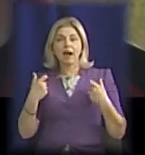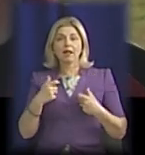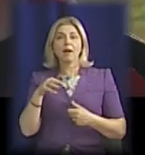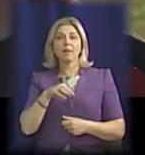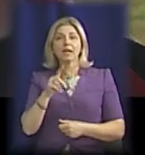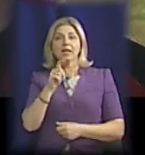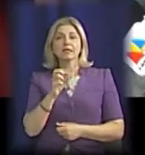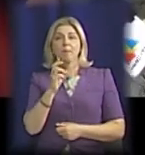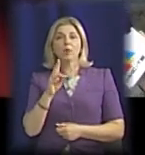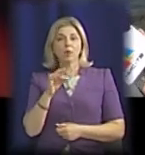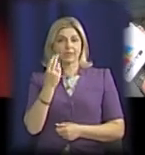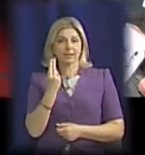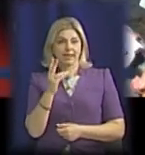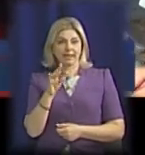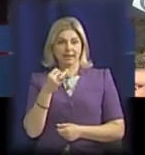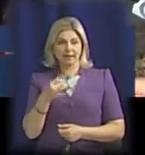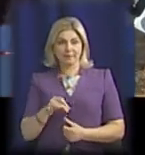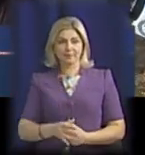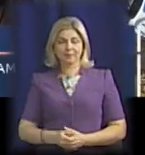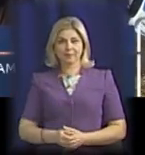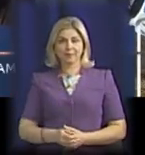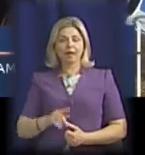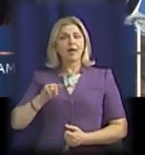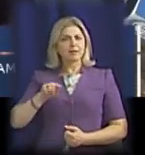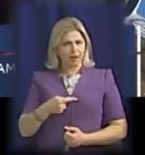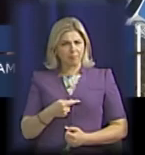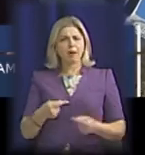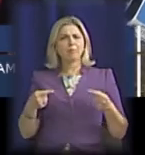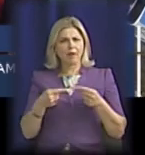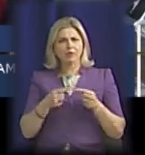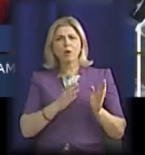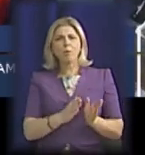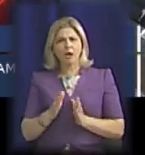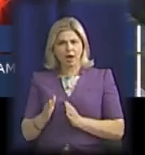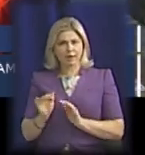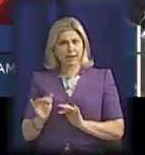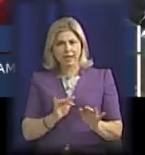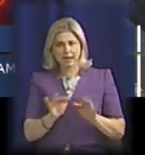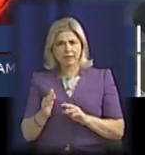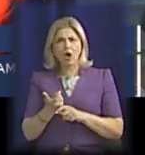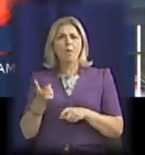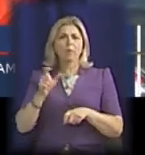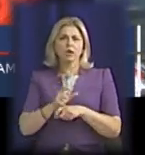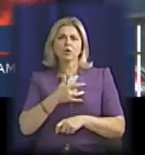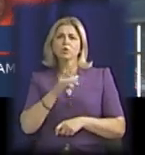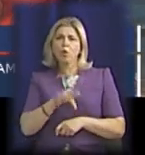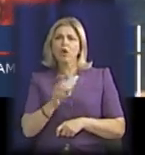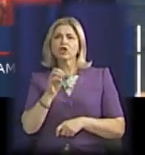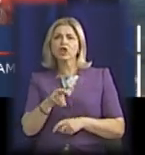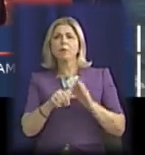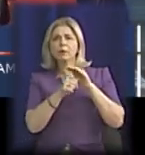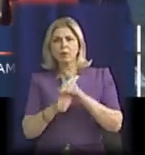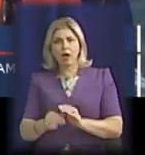Михайло Забродський. Вимагає певного порядку дій, він більш суворий, ніж при приземленні на землю, а